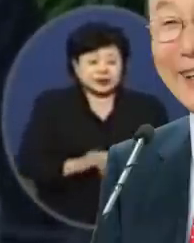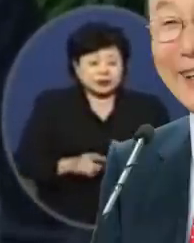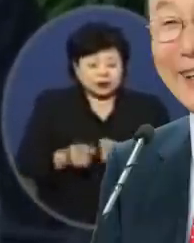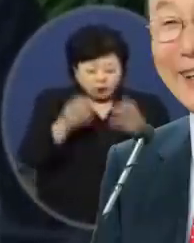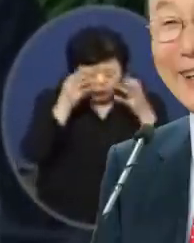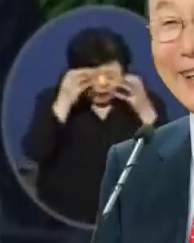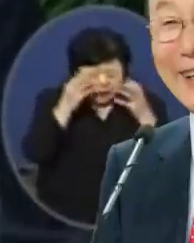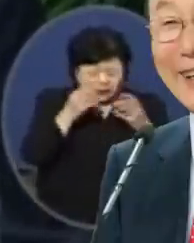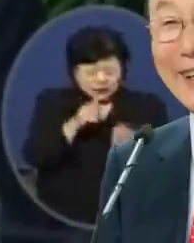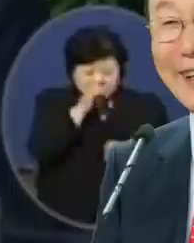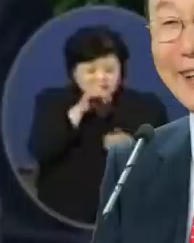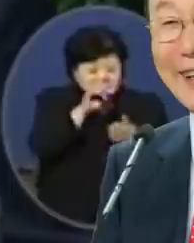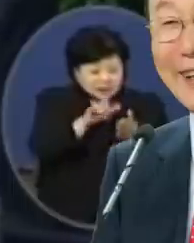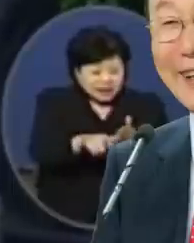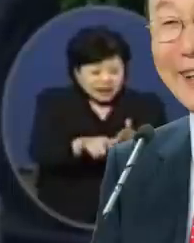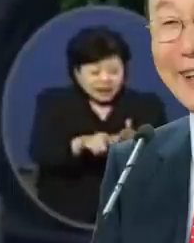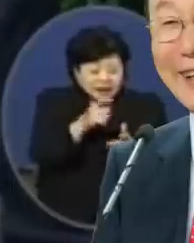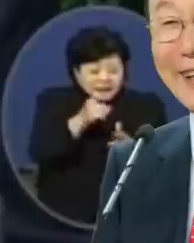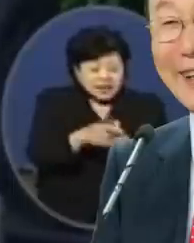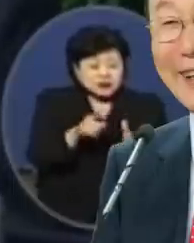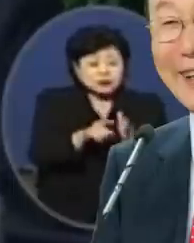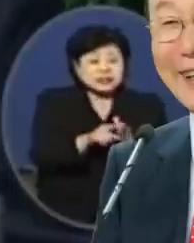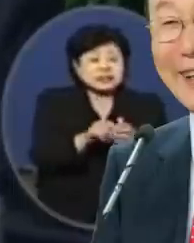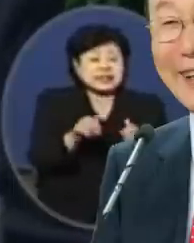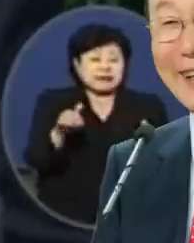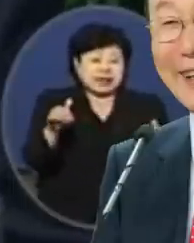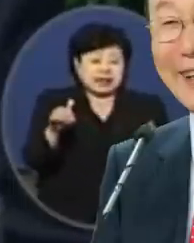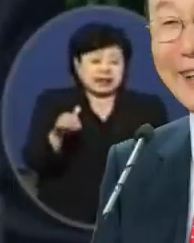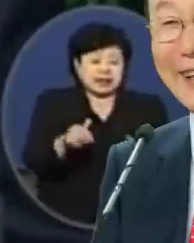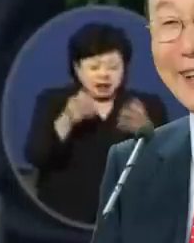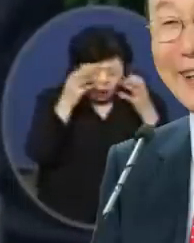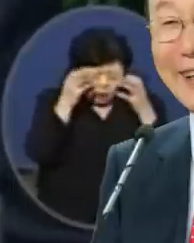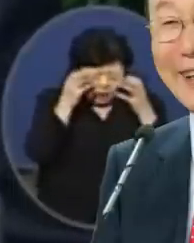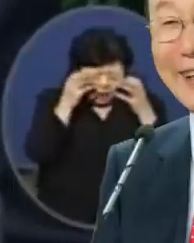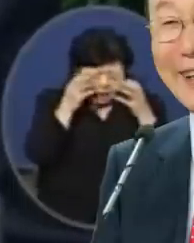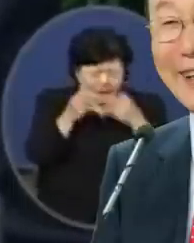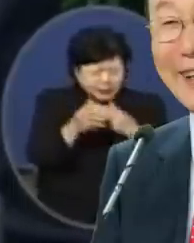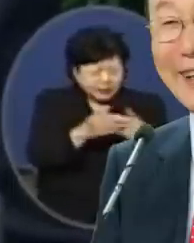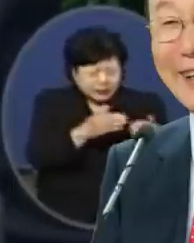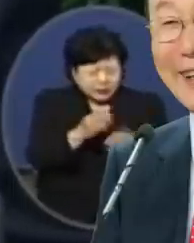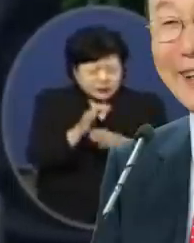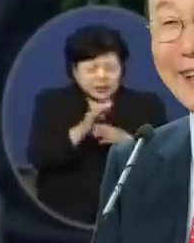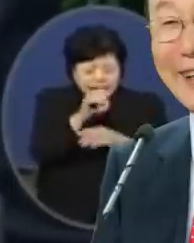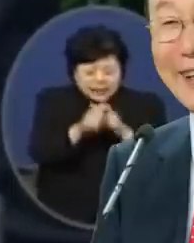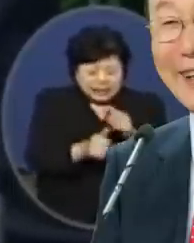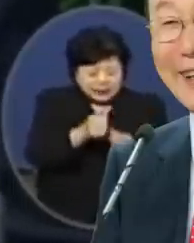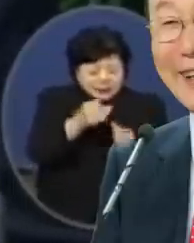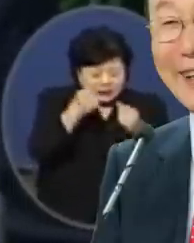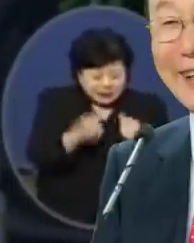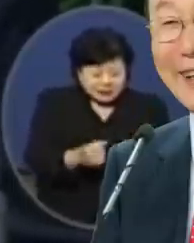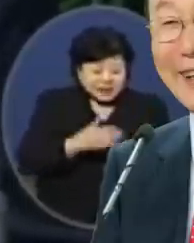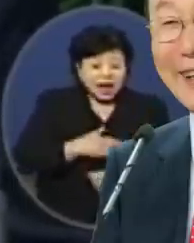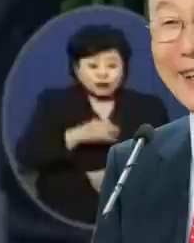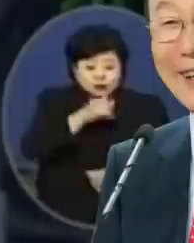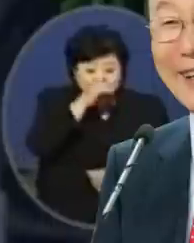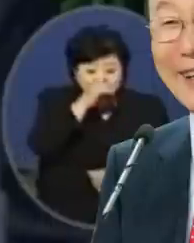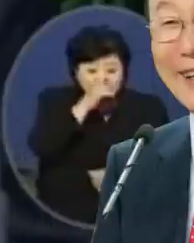왜냐하면 고난이 있으면 우리 예수 믿는 사람에게는 그 고난을 채우시는 하나님도 계시다는